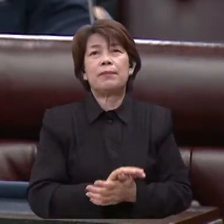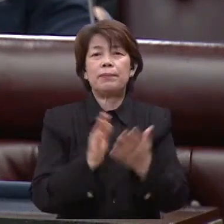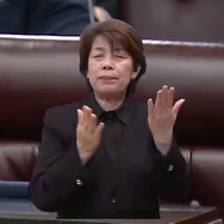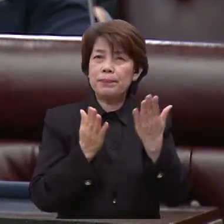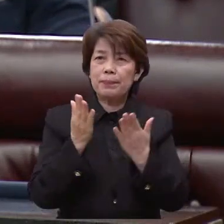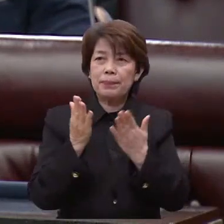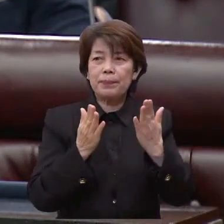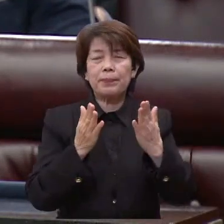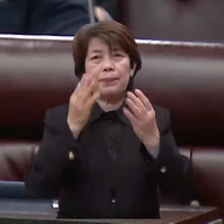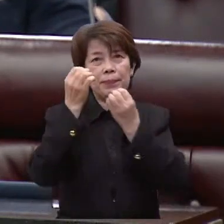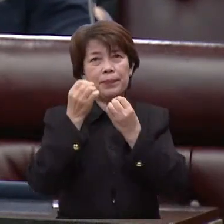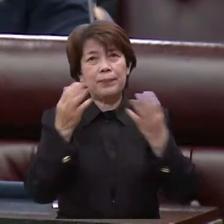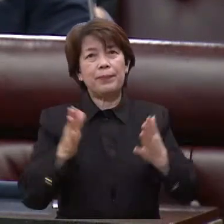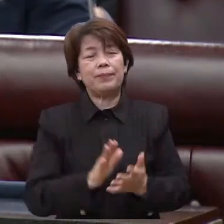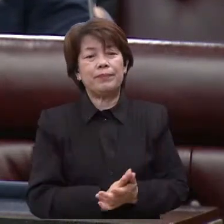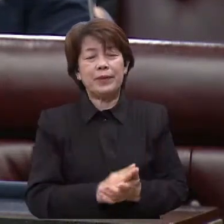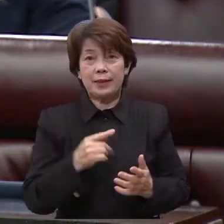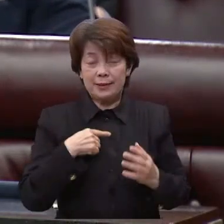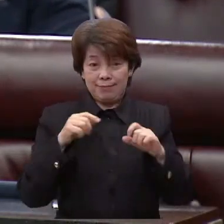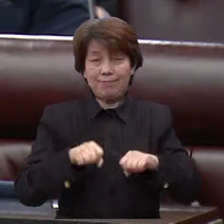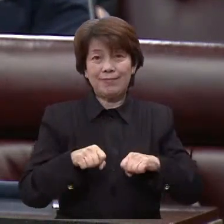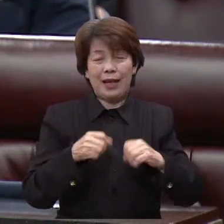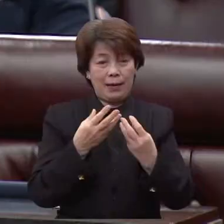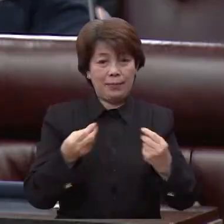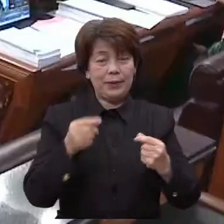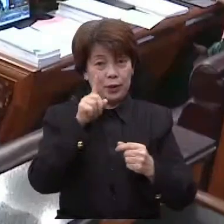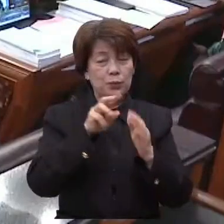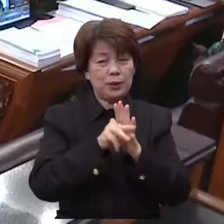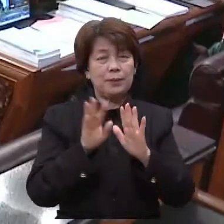minta dalam satu menit lagi untuk saya sampaikan